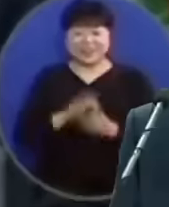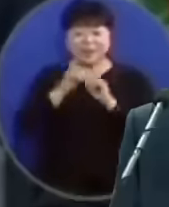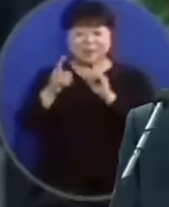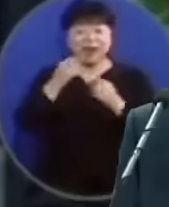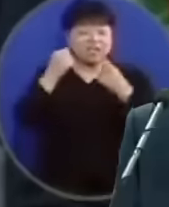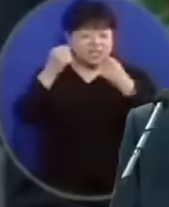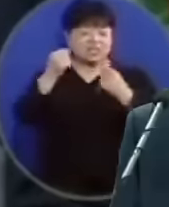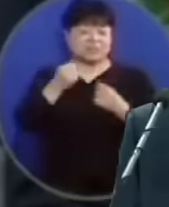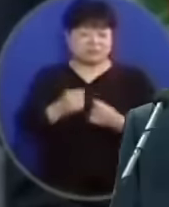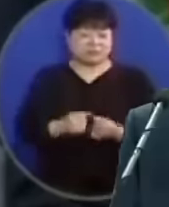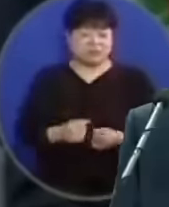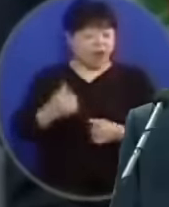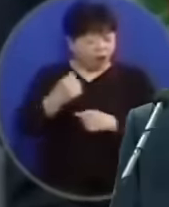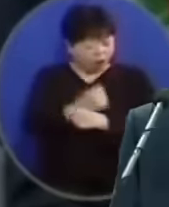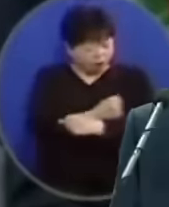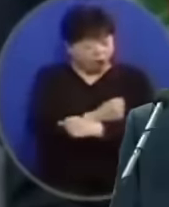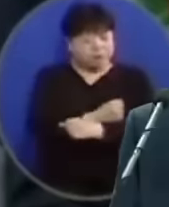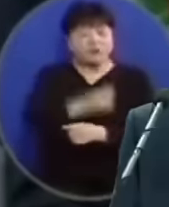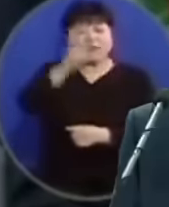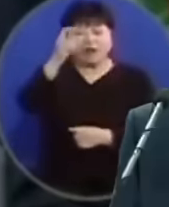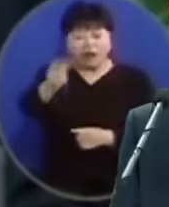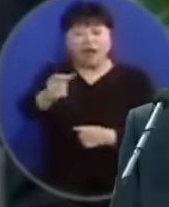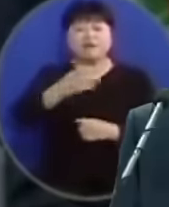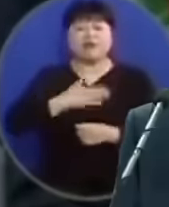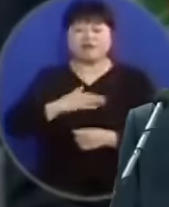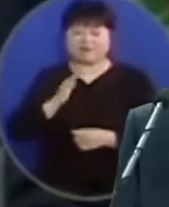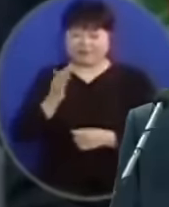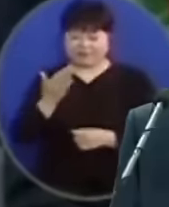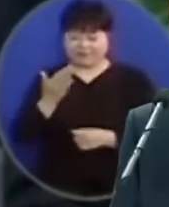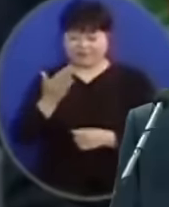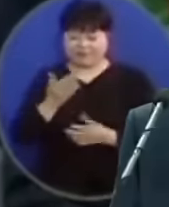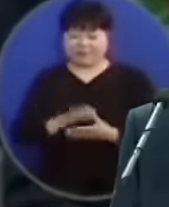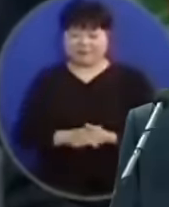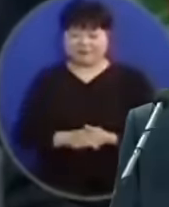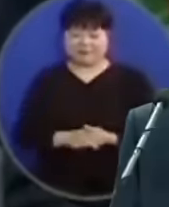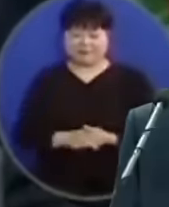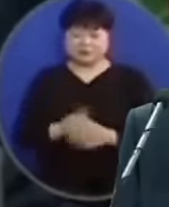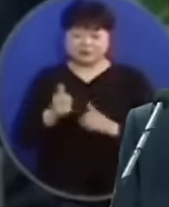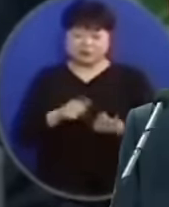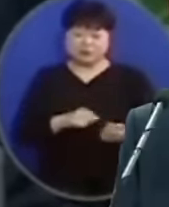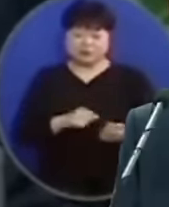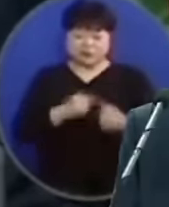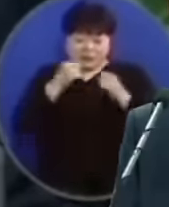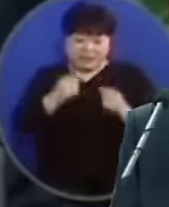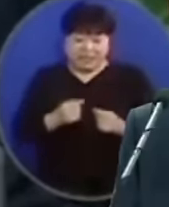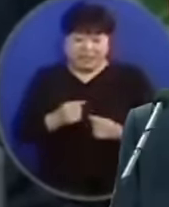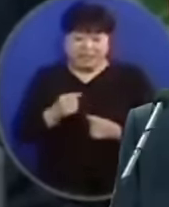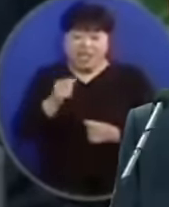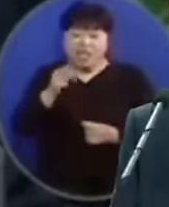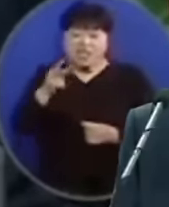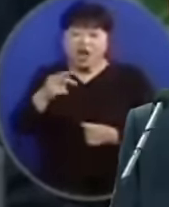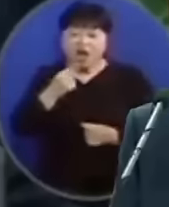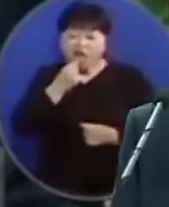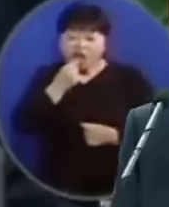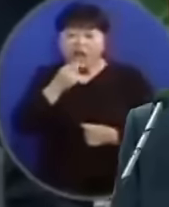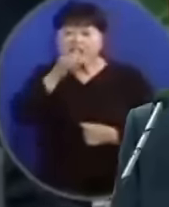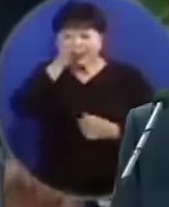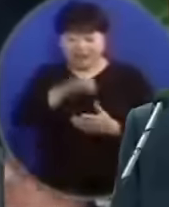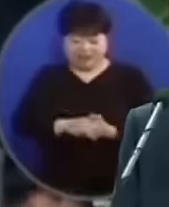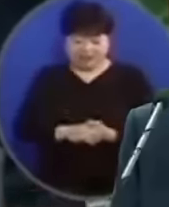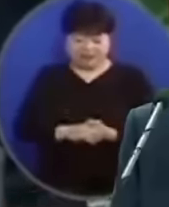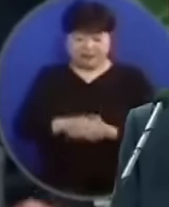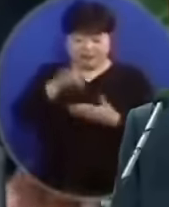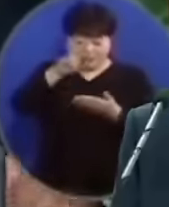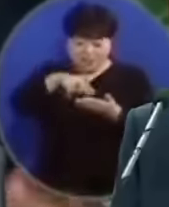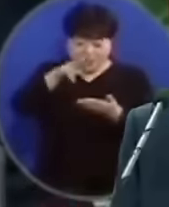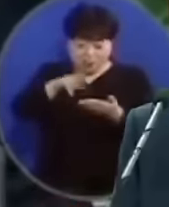말의 힘이 엄청나게 강하다는 것을 알아야 되는 것입니다. 죽고 사는 권세가 혀에 있다고 성경이 말하는데